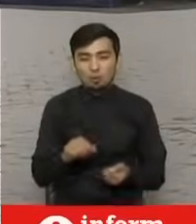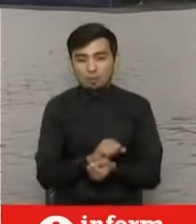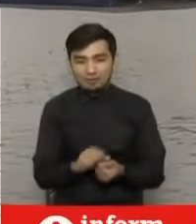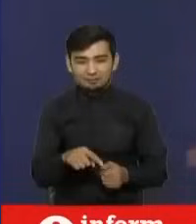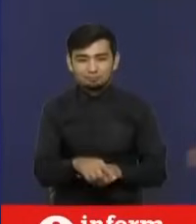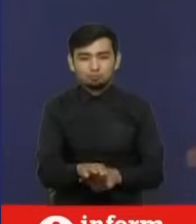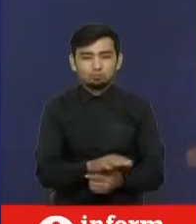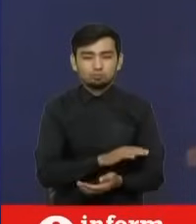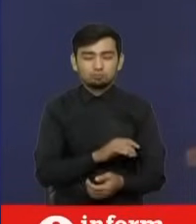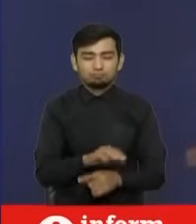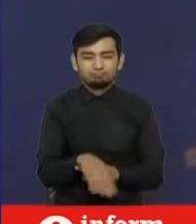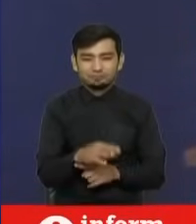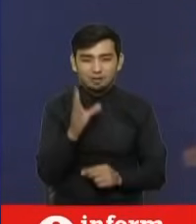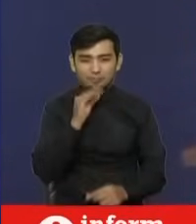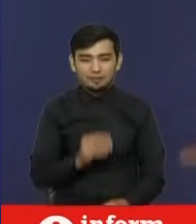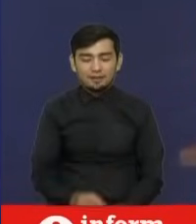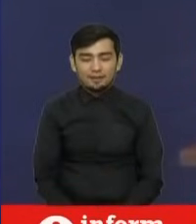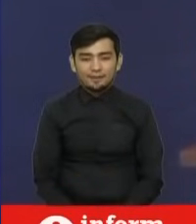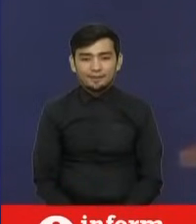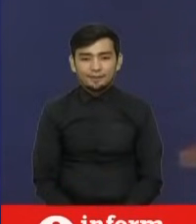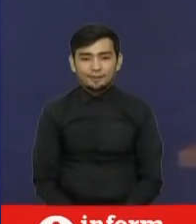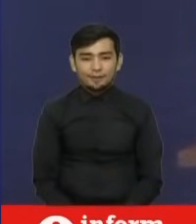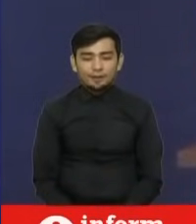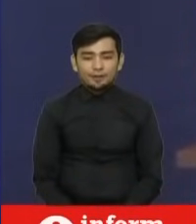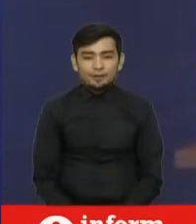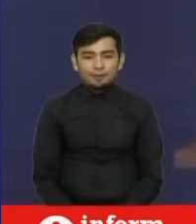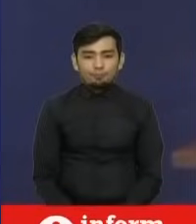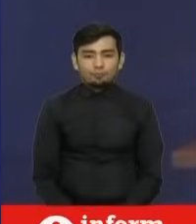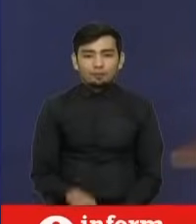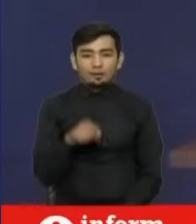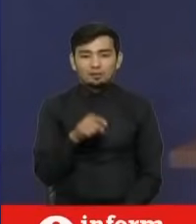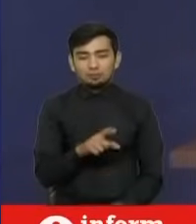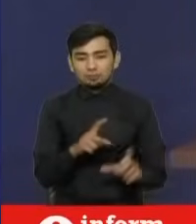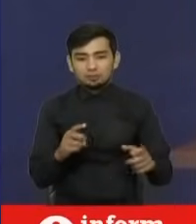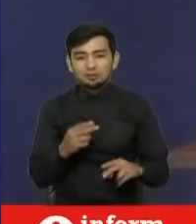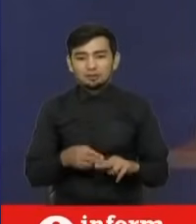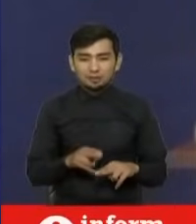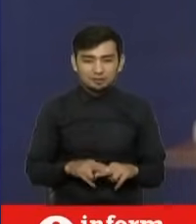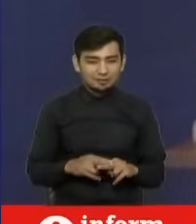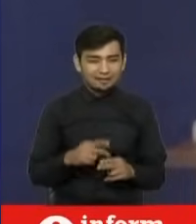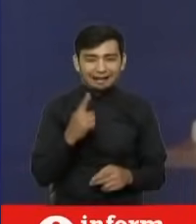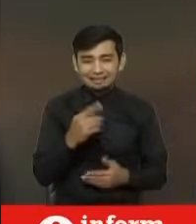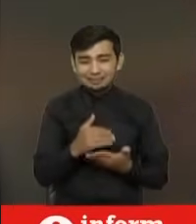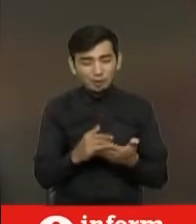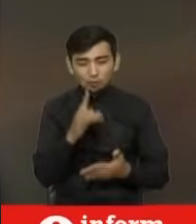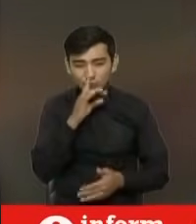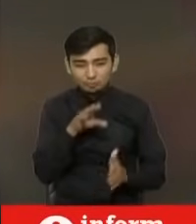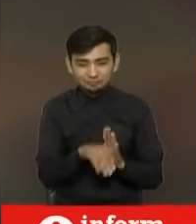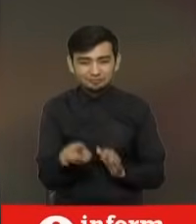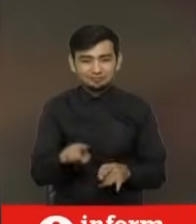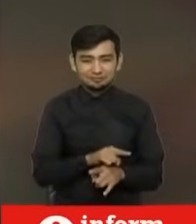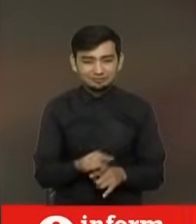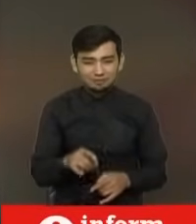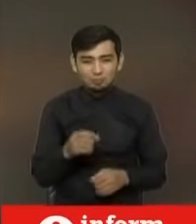пустышкой это пластик которые не будет это интегрированы ни в одной системе просто